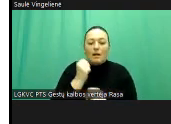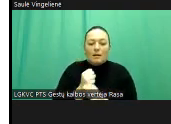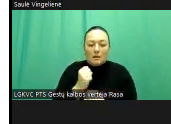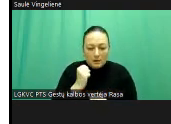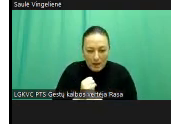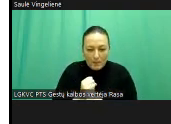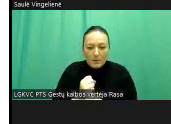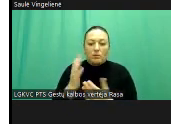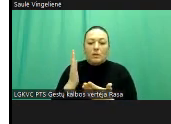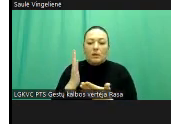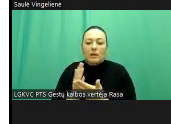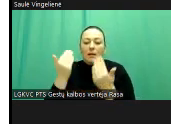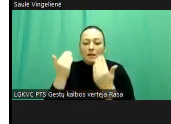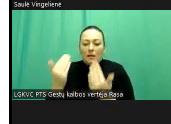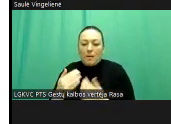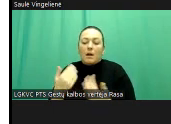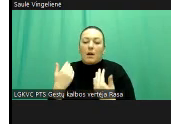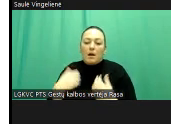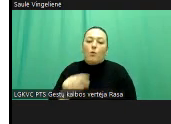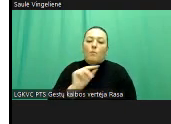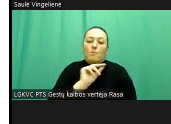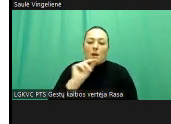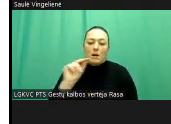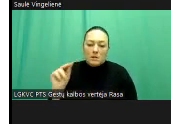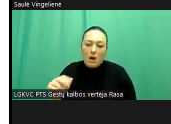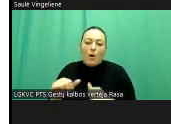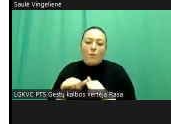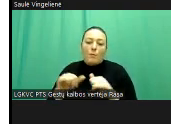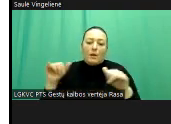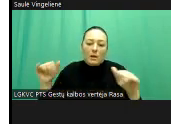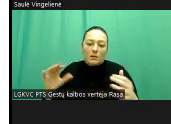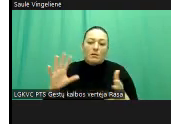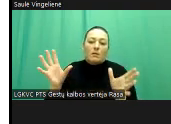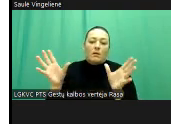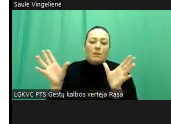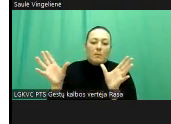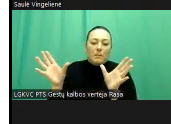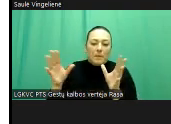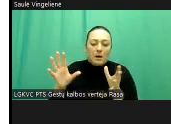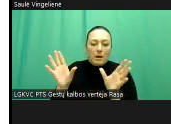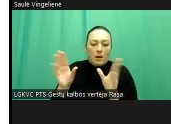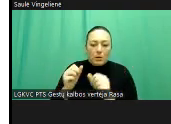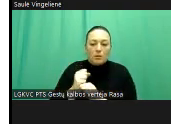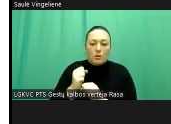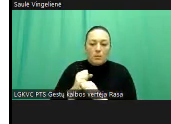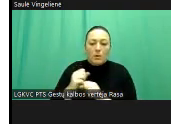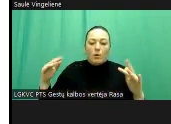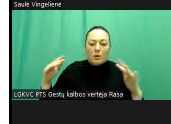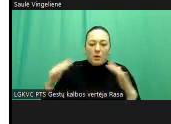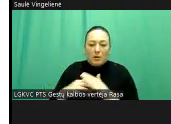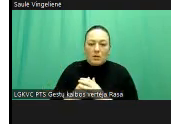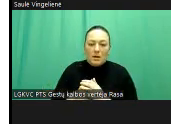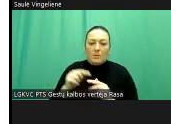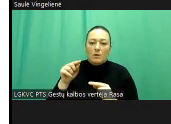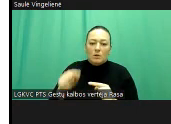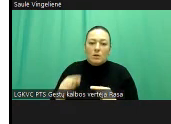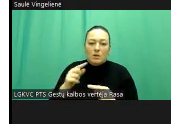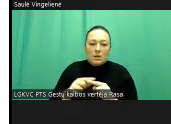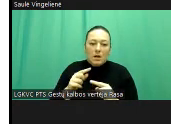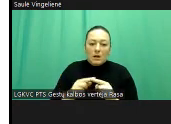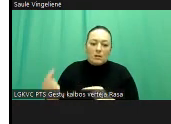vyksta dabar ir ką paminėjo plėtros ir bendradarbiavimo organizacija. Ir beje, šitas dalykas atėjo ne